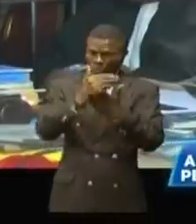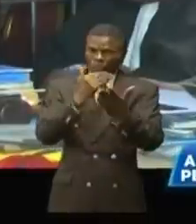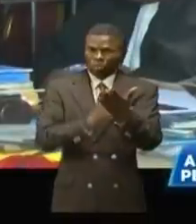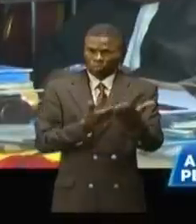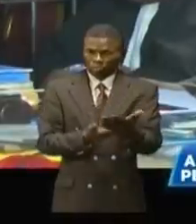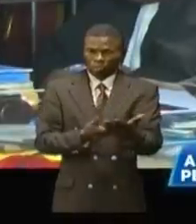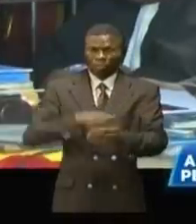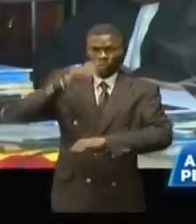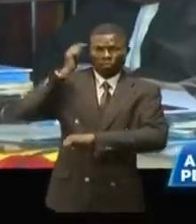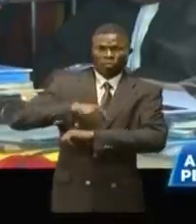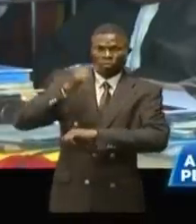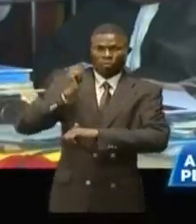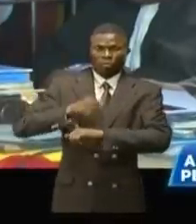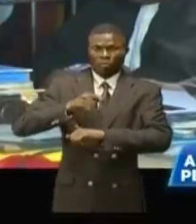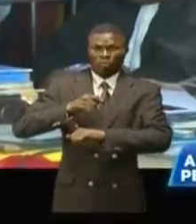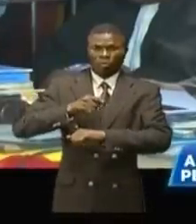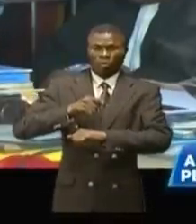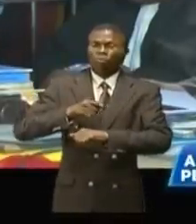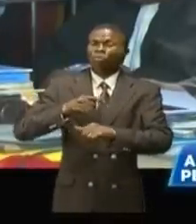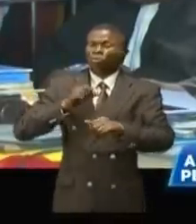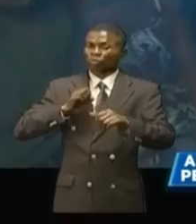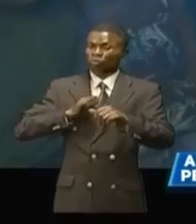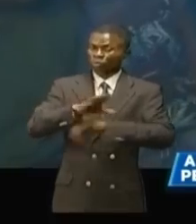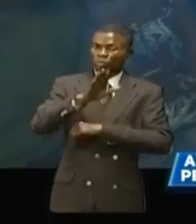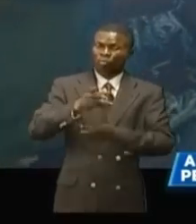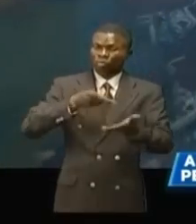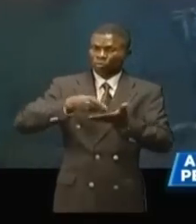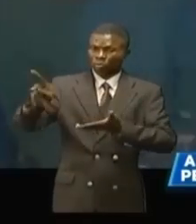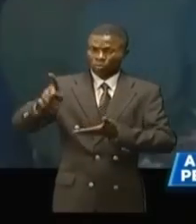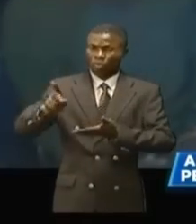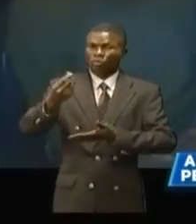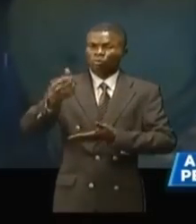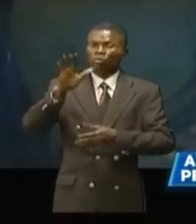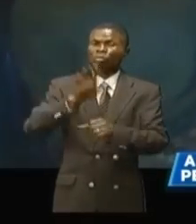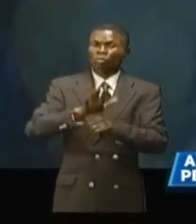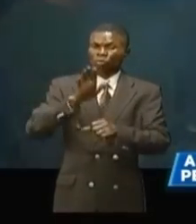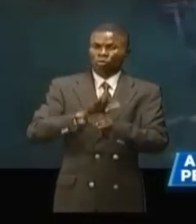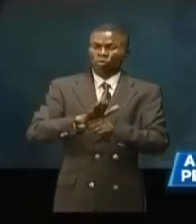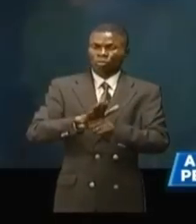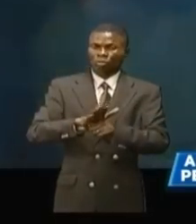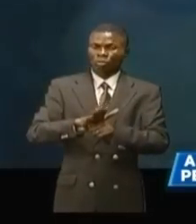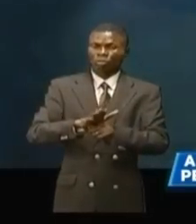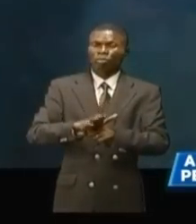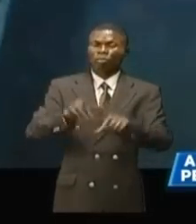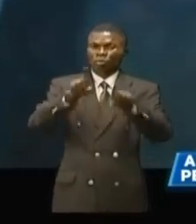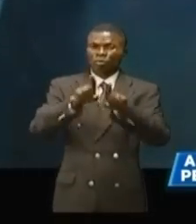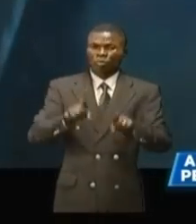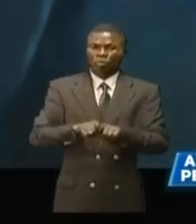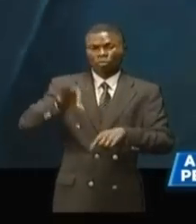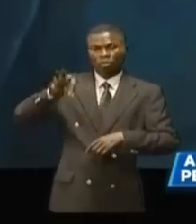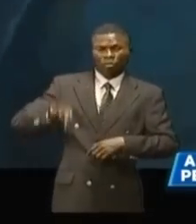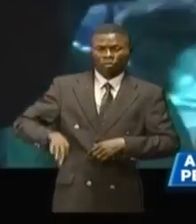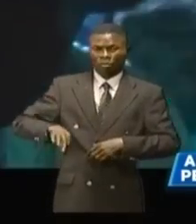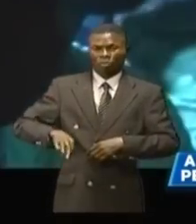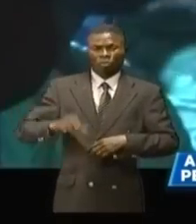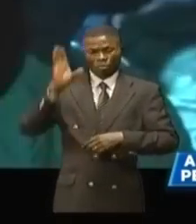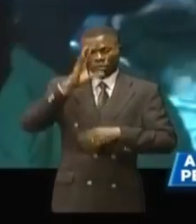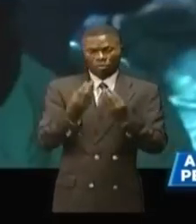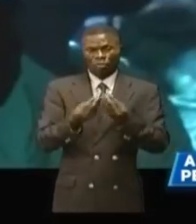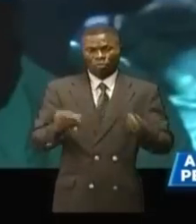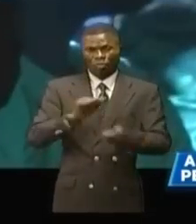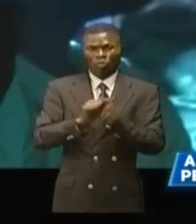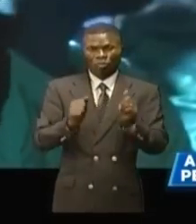Le tribunal les a obligés de payer des amendes au titre des dommages et intérêts pour réparer les